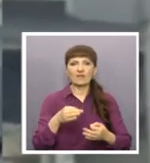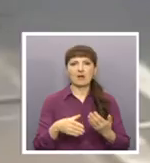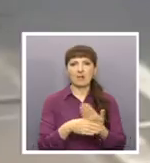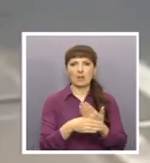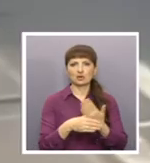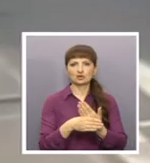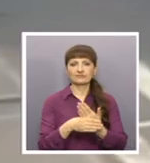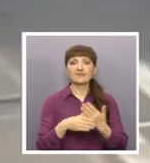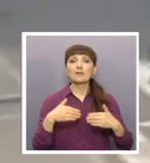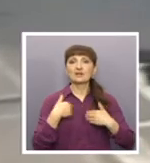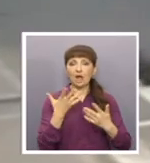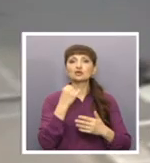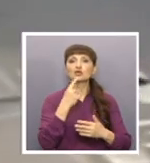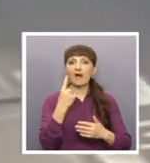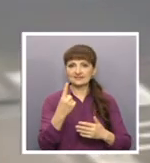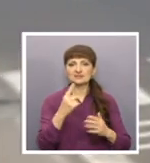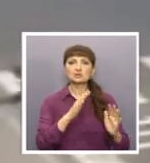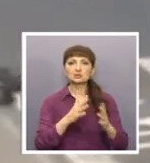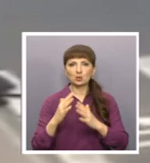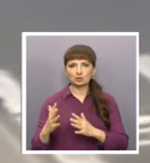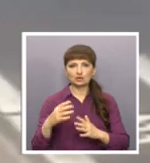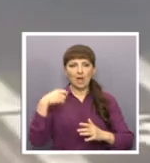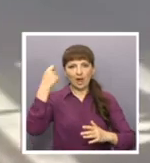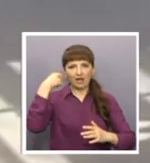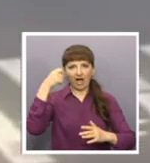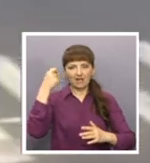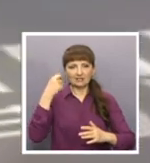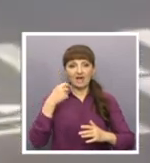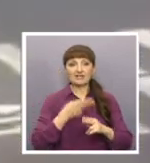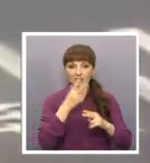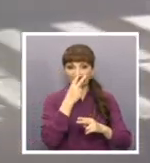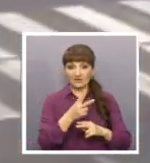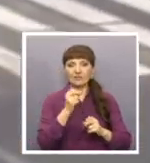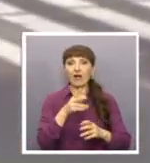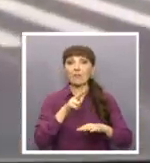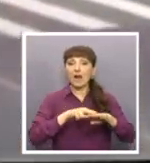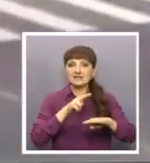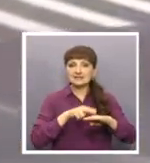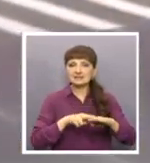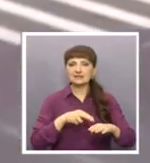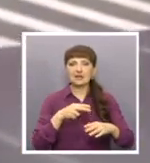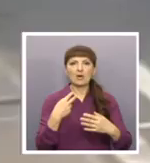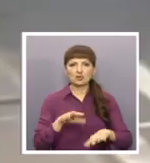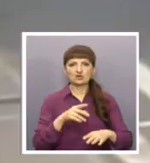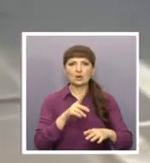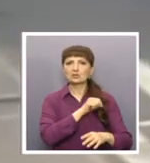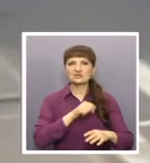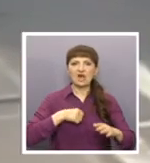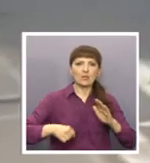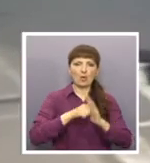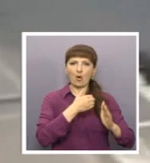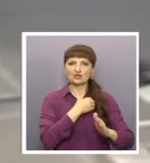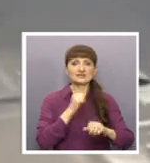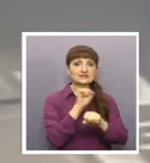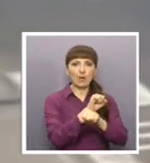помощи. Предлагаю посмотреть еще пару эпизодов, любительские редкие кадры, на которых видно, как полицейский остановил самоубийцу, а другой